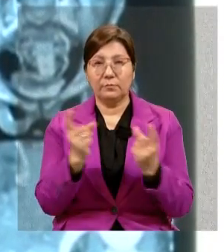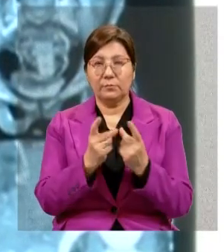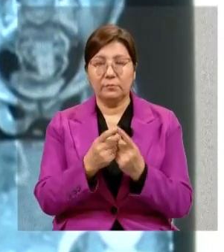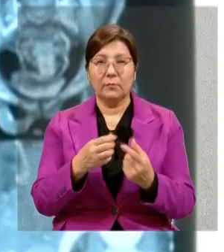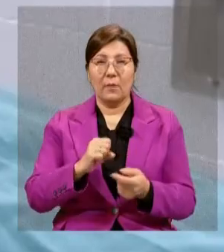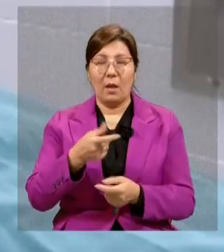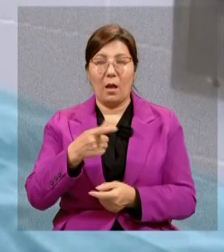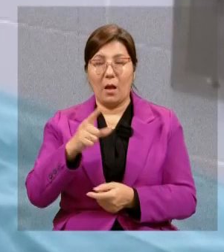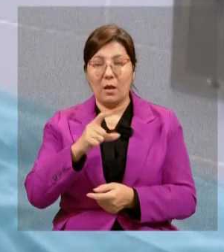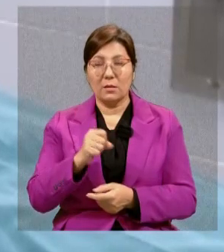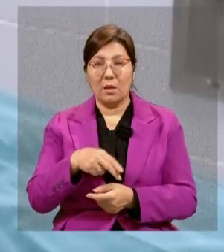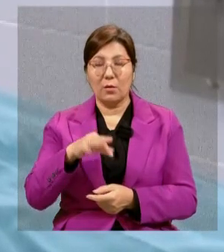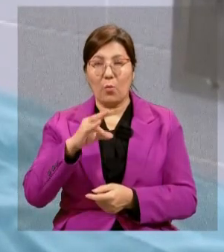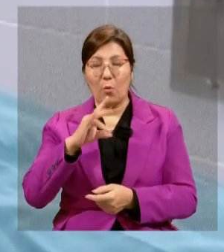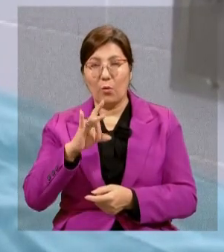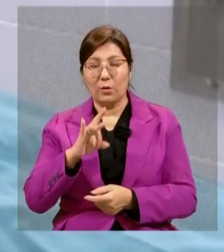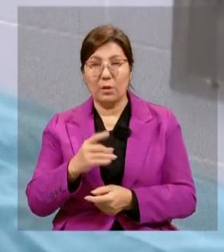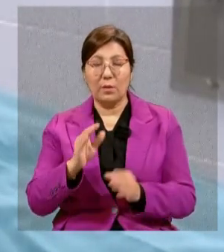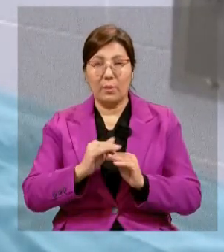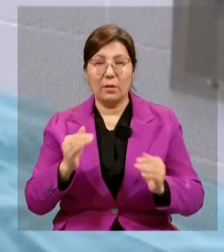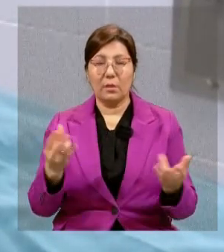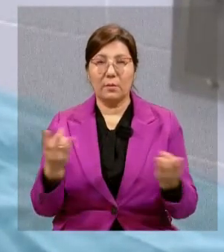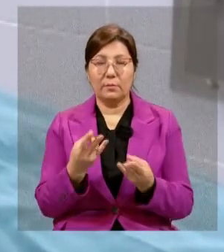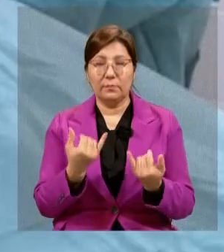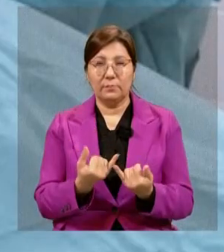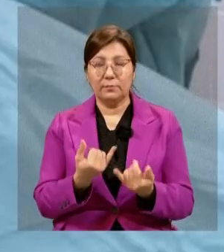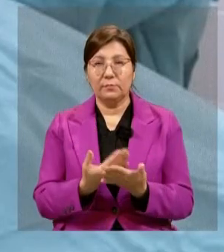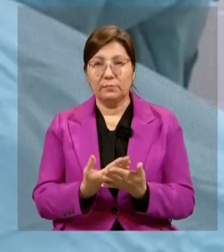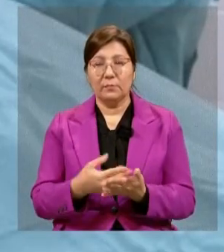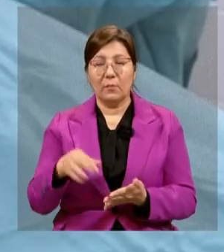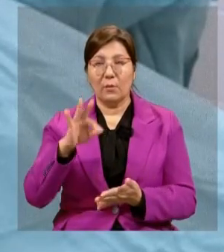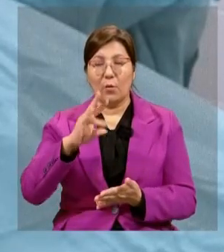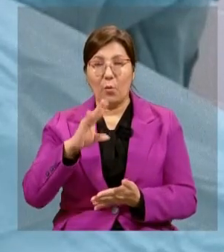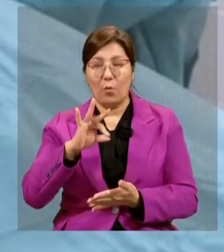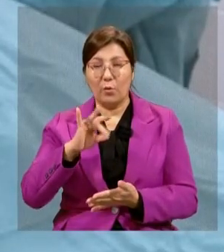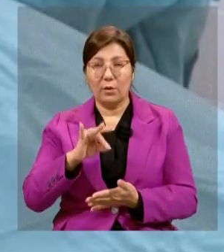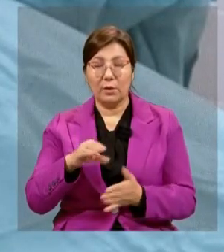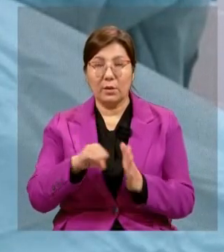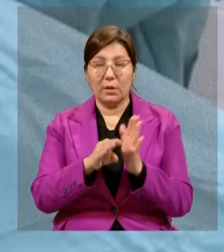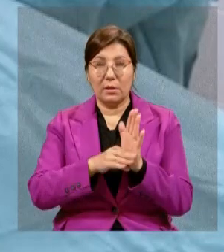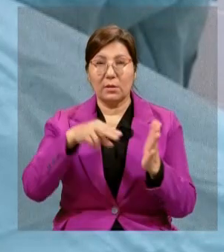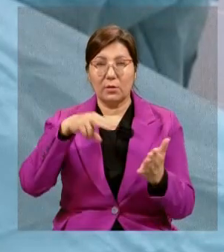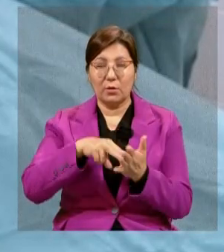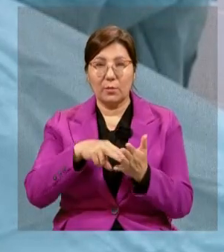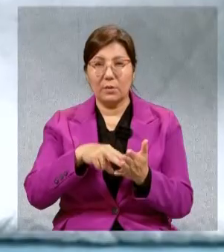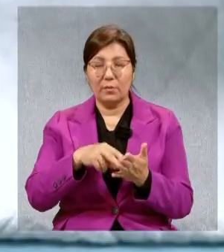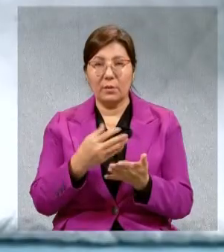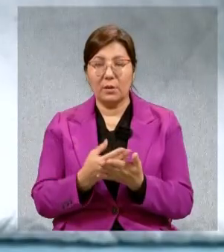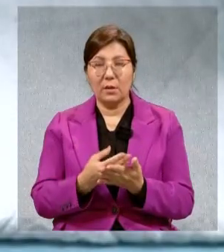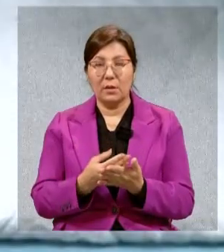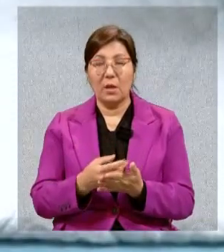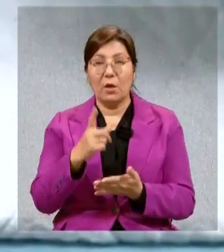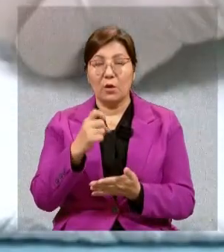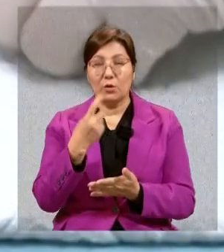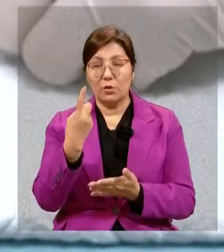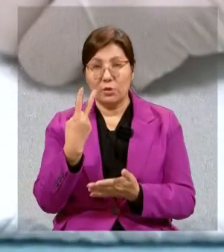ағза донорлығына алдымен балалар мұқтаж. Айталық, қазірдің өзінде донорлық органға кезекте тұрғандардың деректер базасында